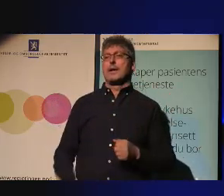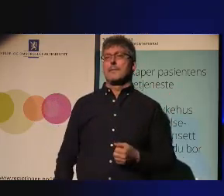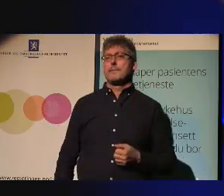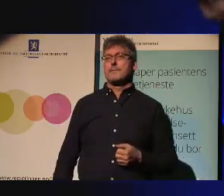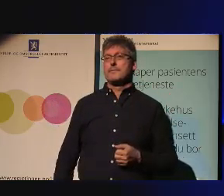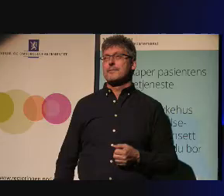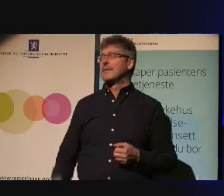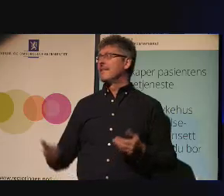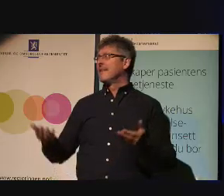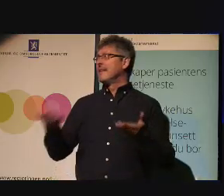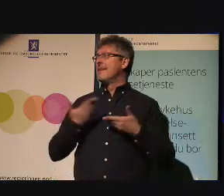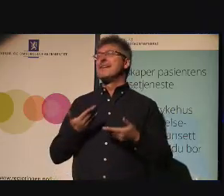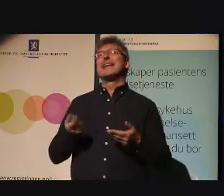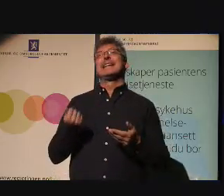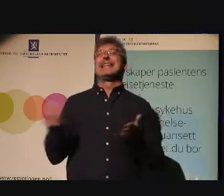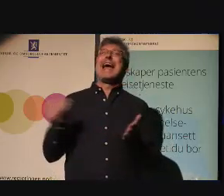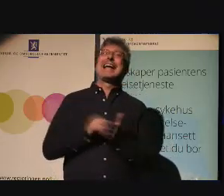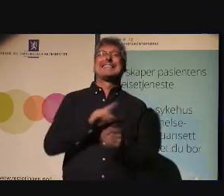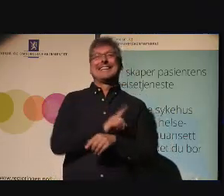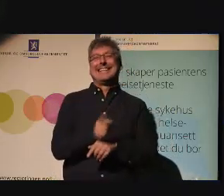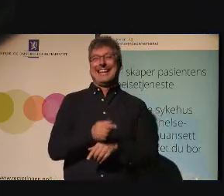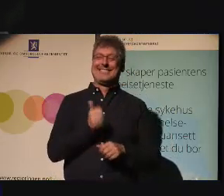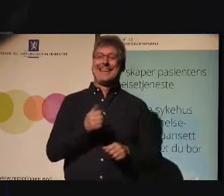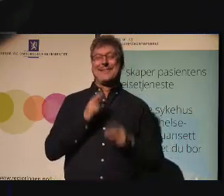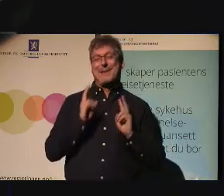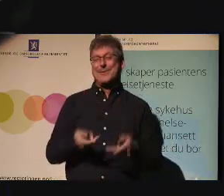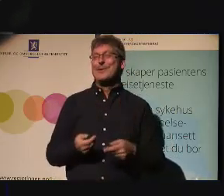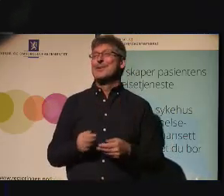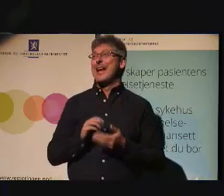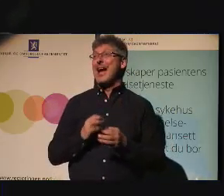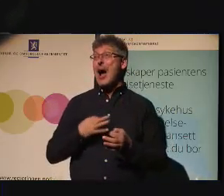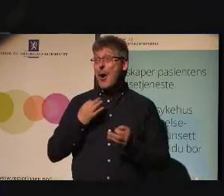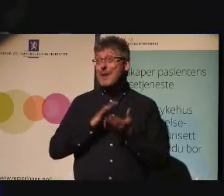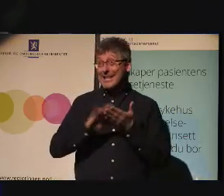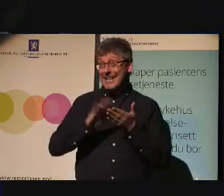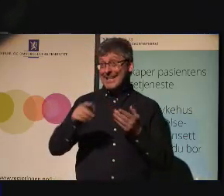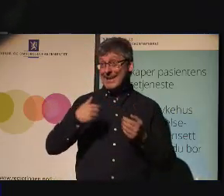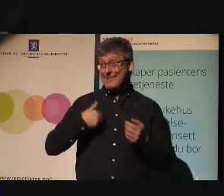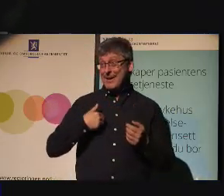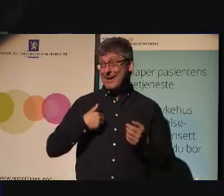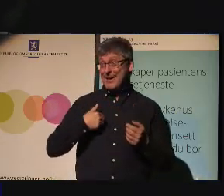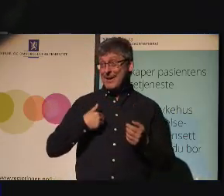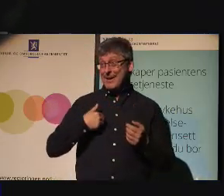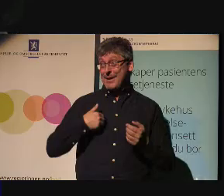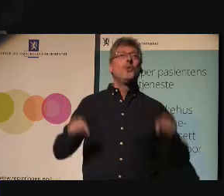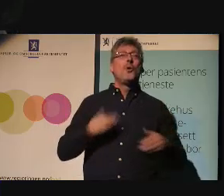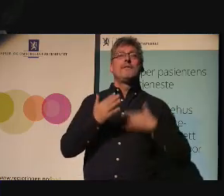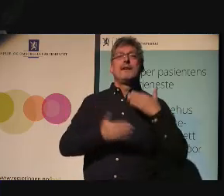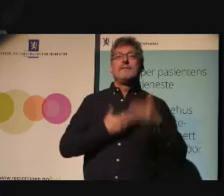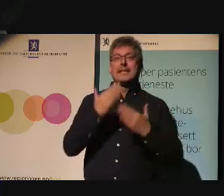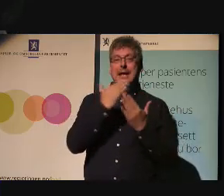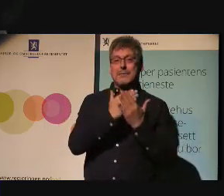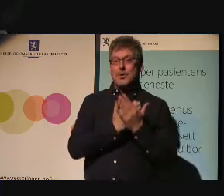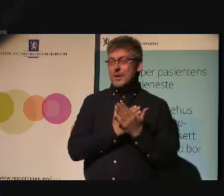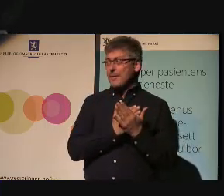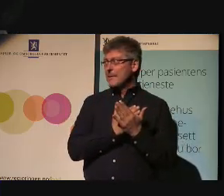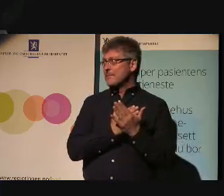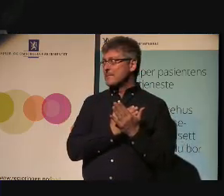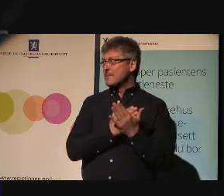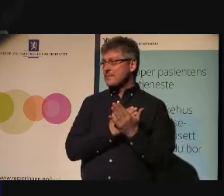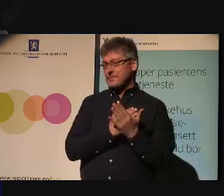Jeg fikk litt ekstra tid, så jeg brukte det. Jeg håper dere tilgir meg for det. Vi går nå videre i programmet. Det